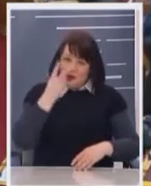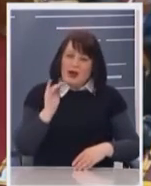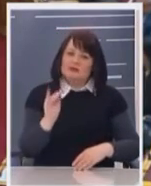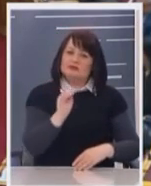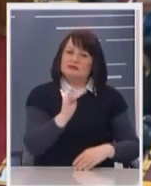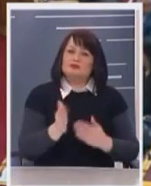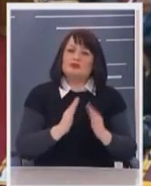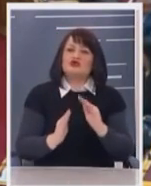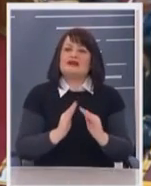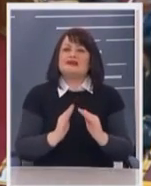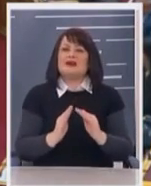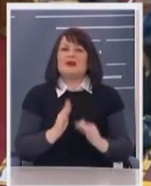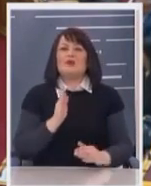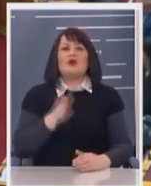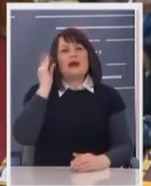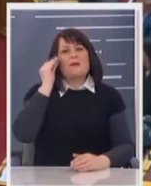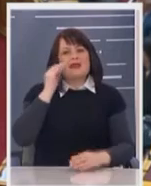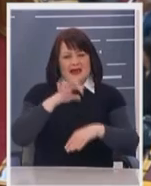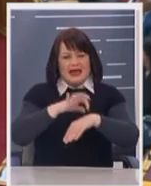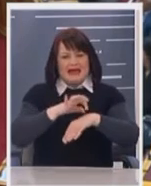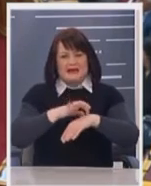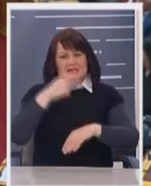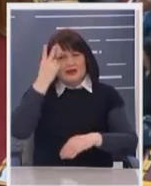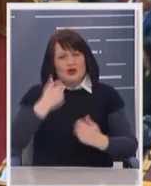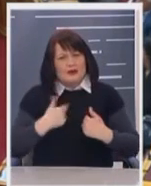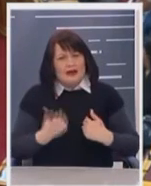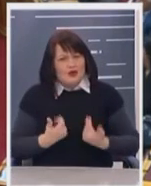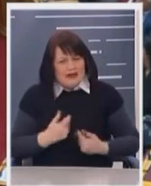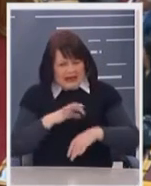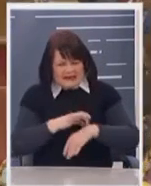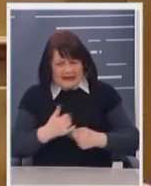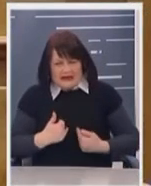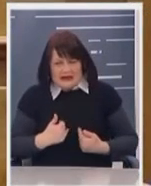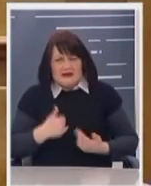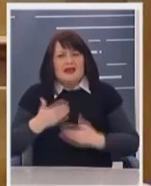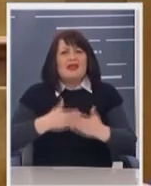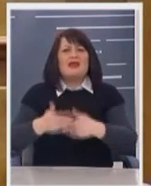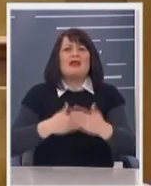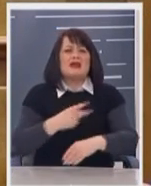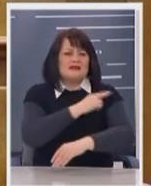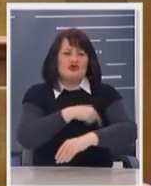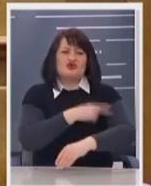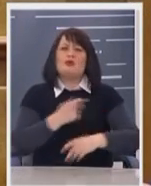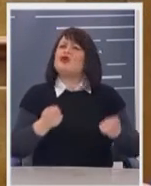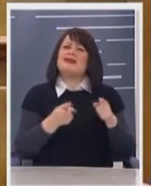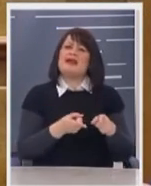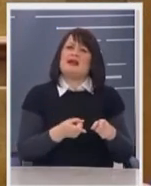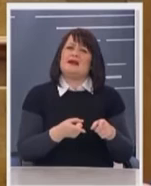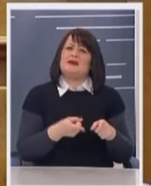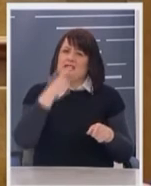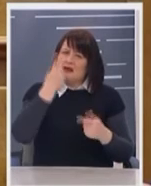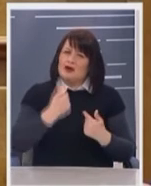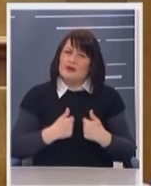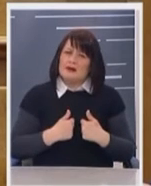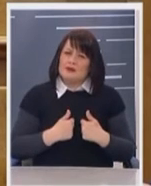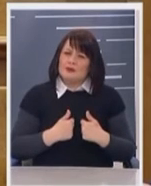Σε αυτά θα μπορεί να ενημερώνεται ο κάθε ασθενής για τα δικαιώματά του και τις διαδικασίες του νοσοκομείου και